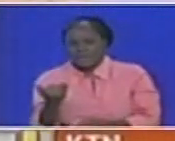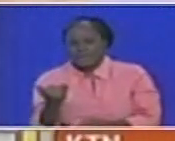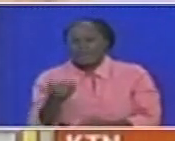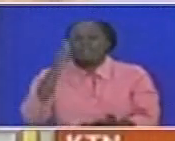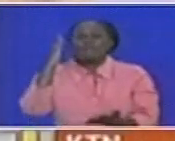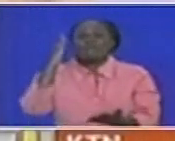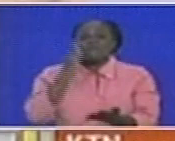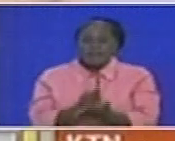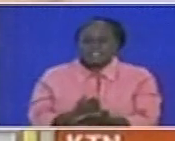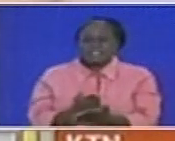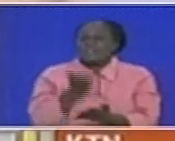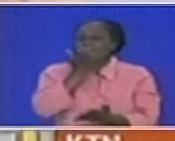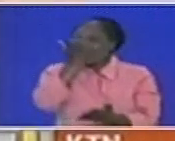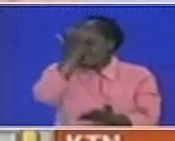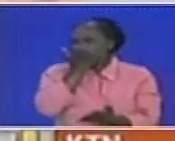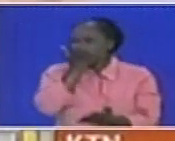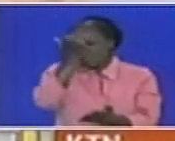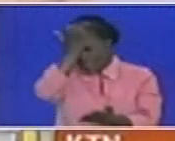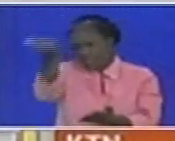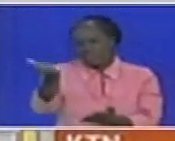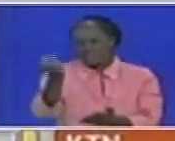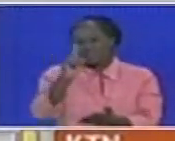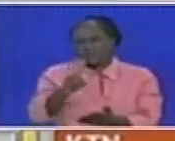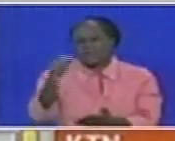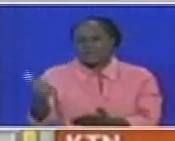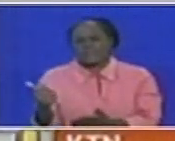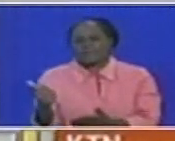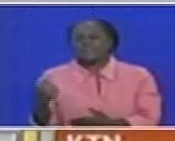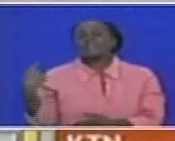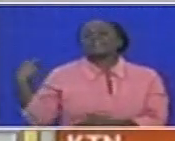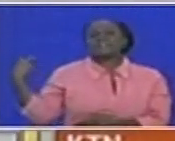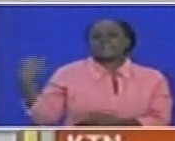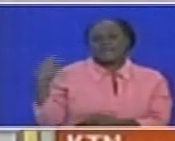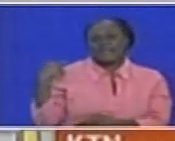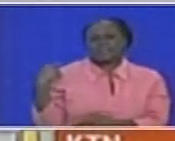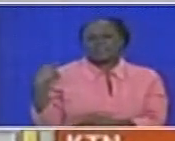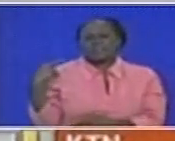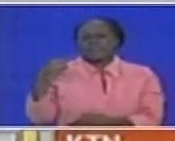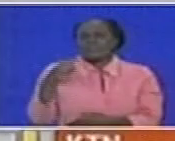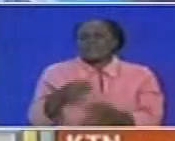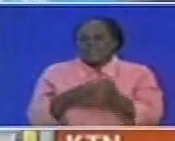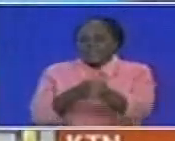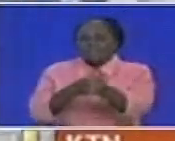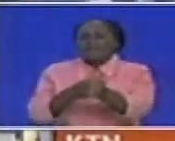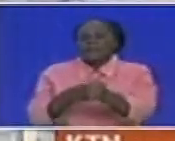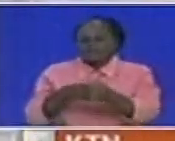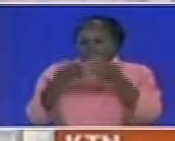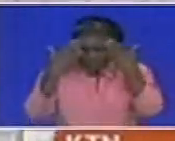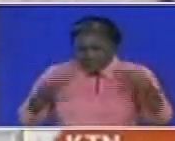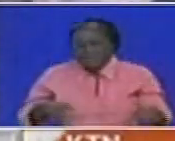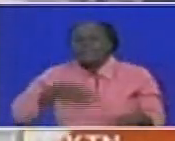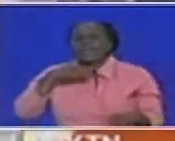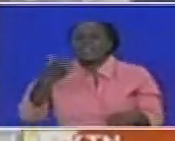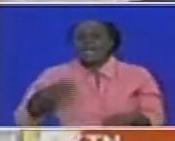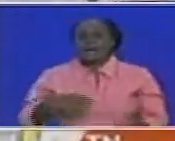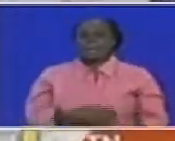that there is ignorance about each other. Hapo jana kiongozi mmoja wa dini ya Kiislamu alipatikana ameuliwa huko Malindi na